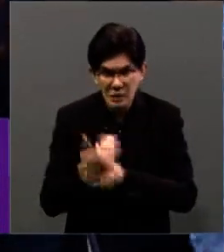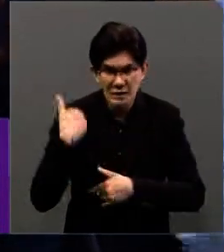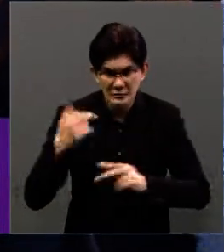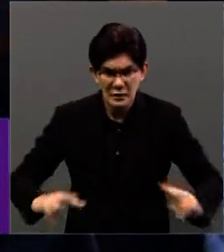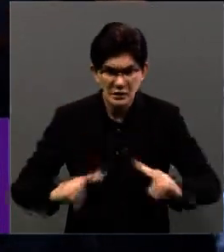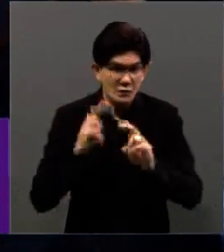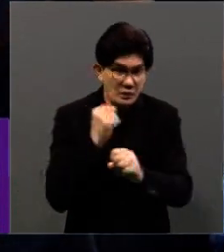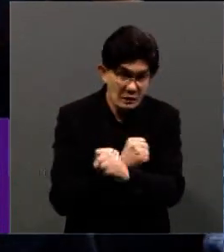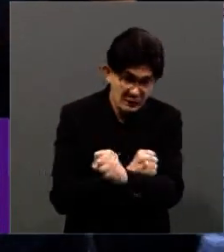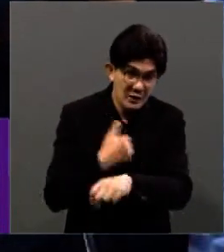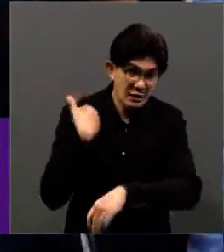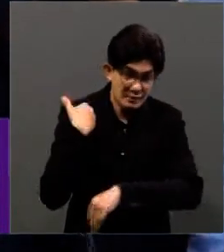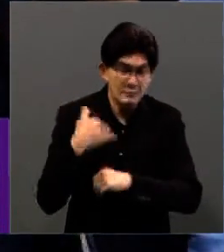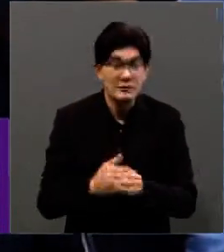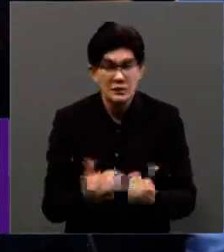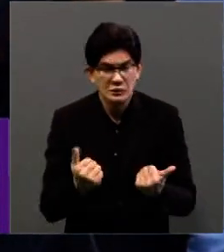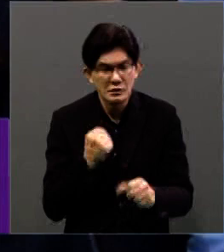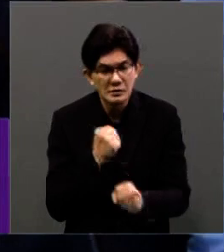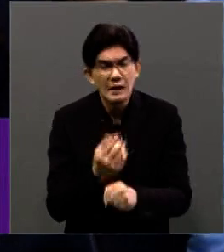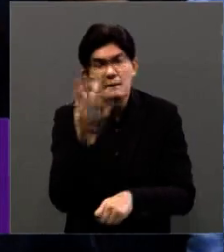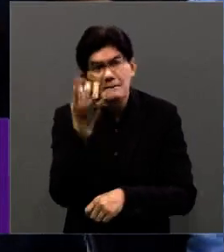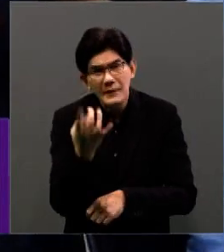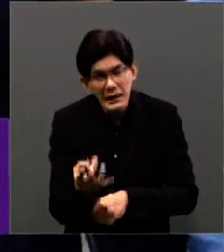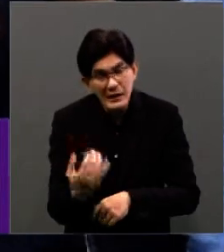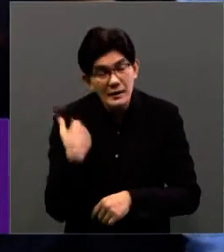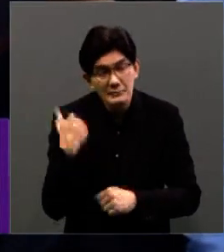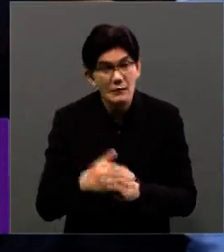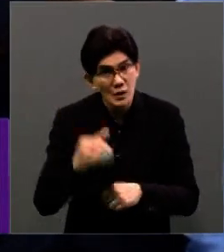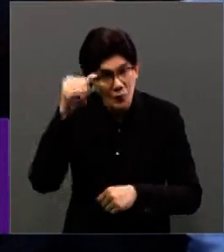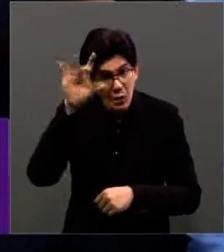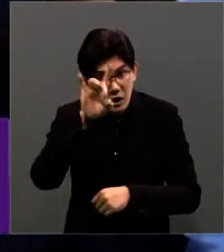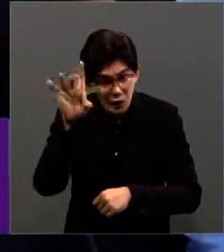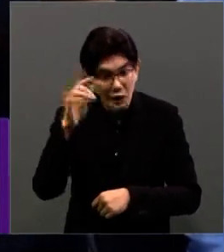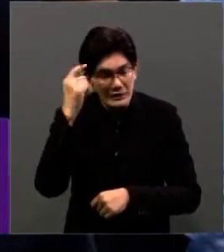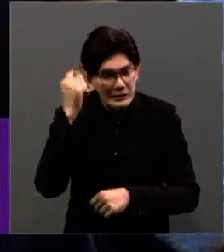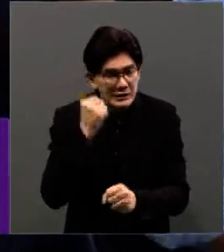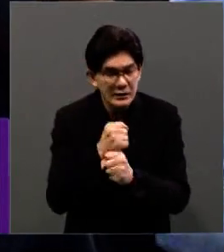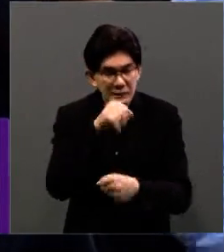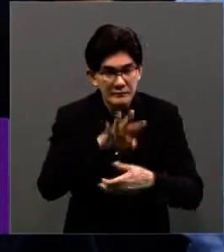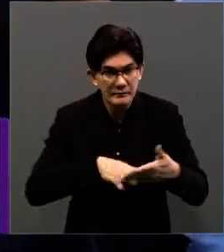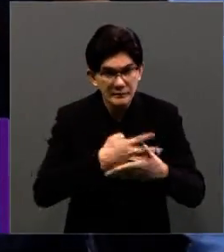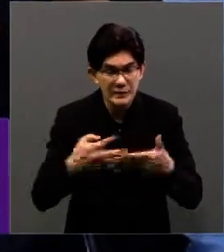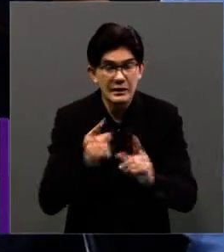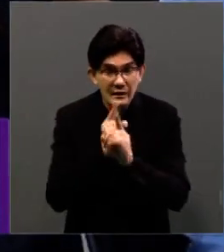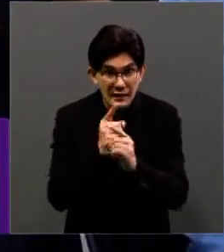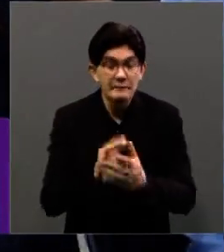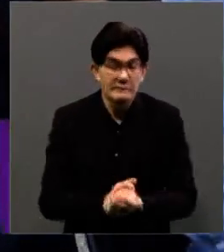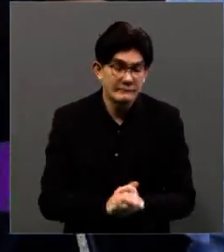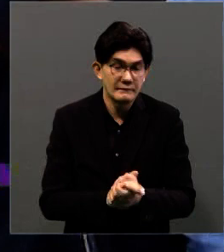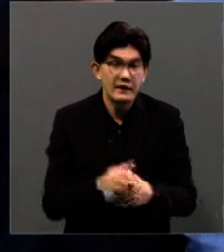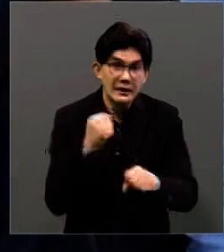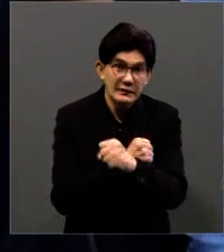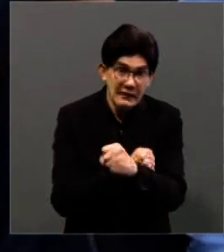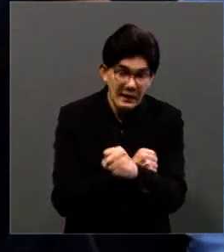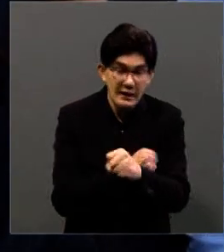งแรงงานหรือได้ดูแลด้านอื่นๆเนี่ยเราจะทำอะไรบ้างโดยเฉพาะใน100วันแรกที่เราอยากจะทำตามนโยบายอะค่ะไม่ว่าจะเป็นเรื่องค่าแรงขั้น